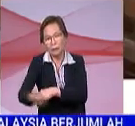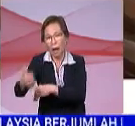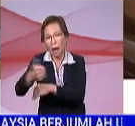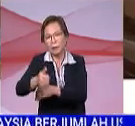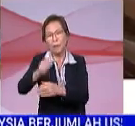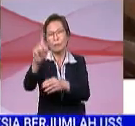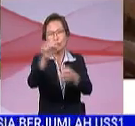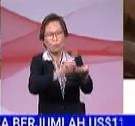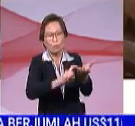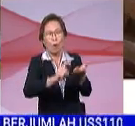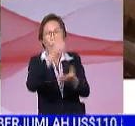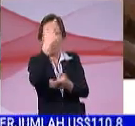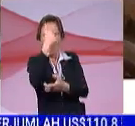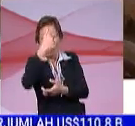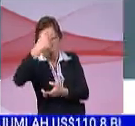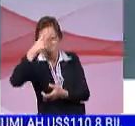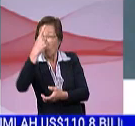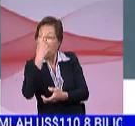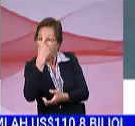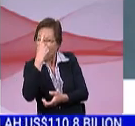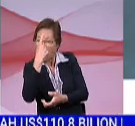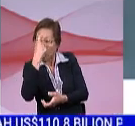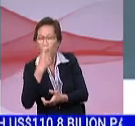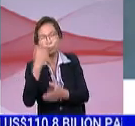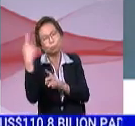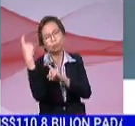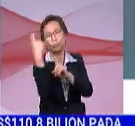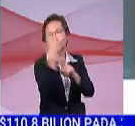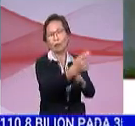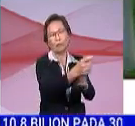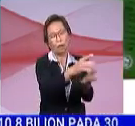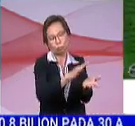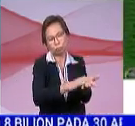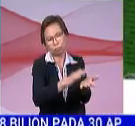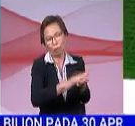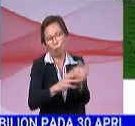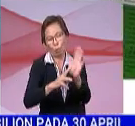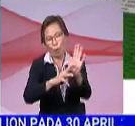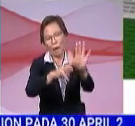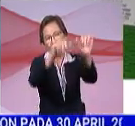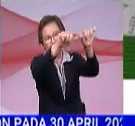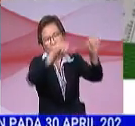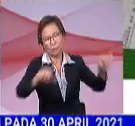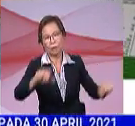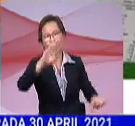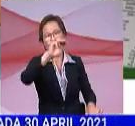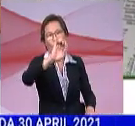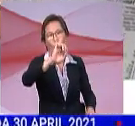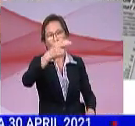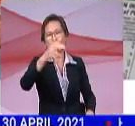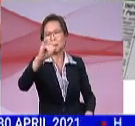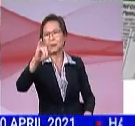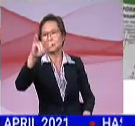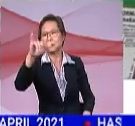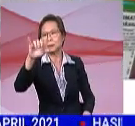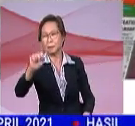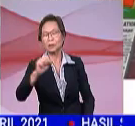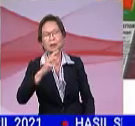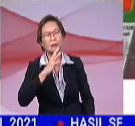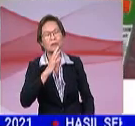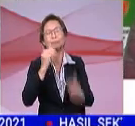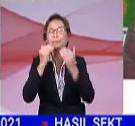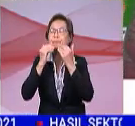sanitasi dan pengimbas suhu telah diserahkan ke sekolah terbabit. Mewakili pihak asrama, Muhammad Idris Philip Abdullah